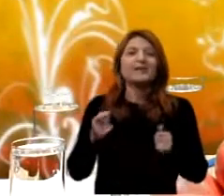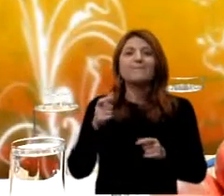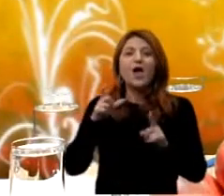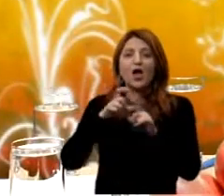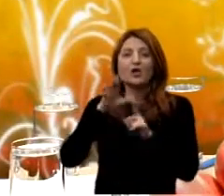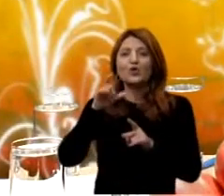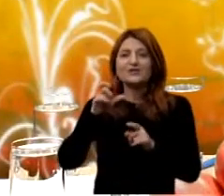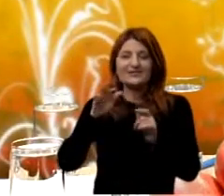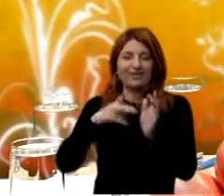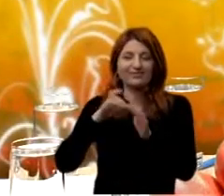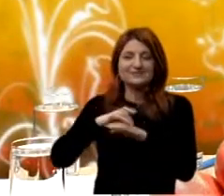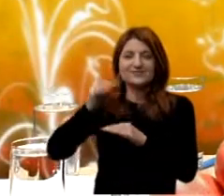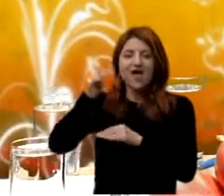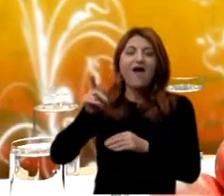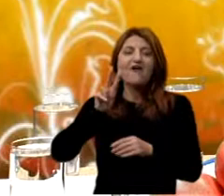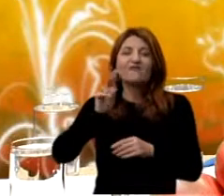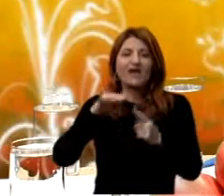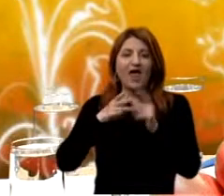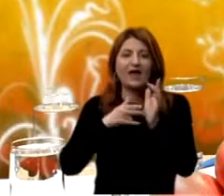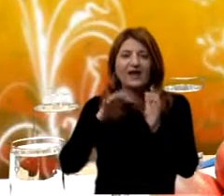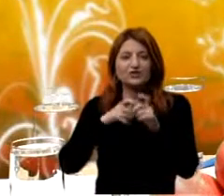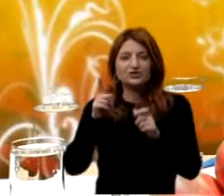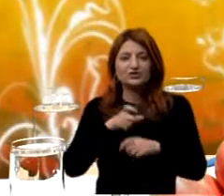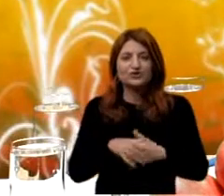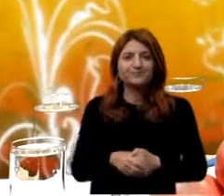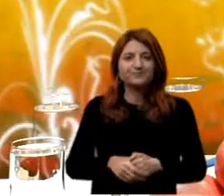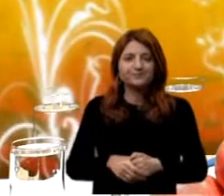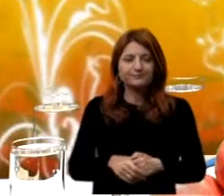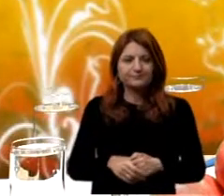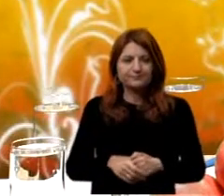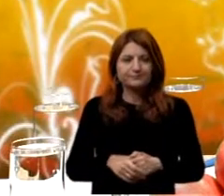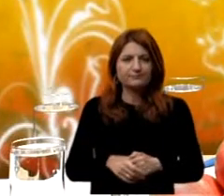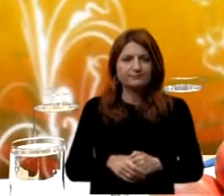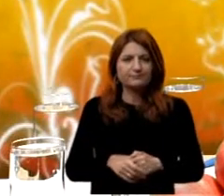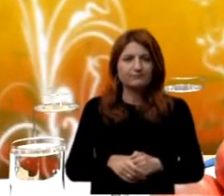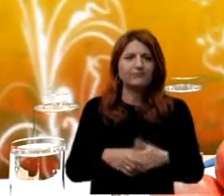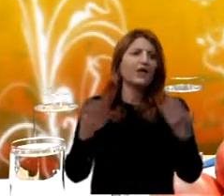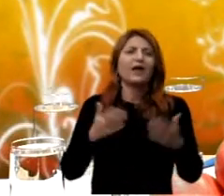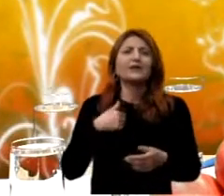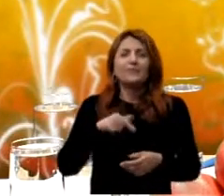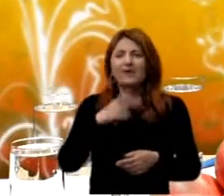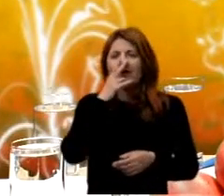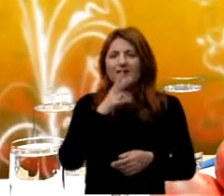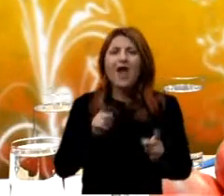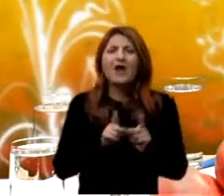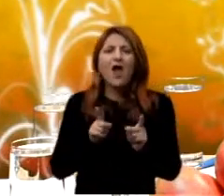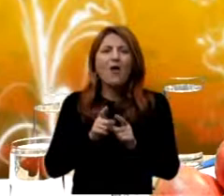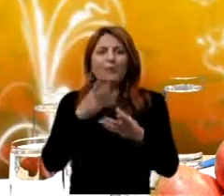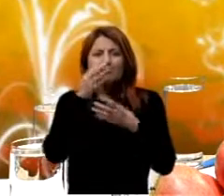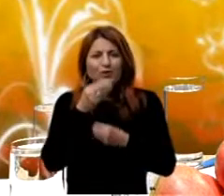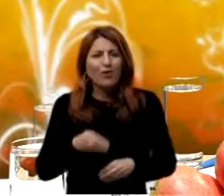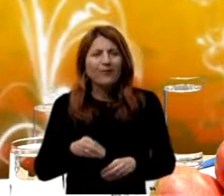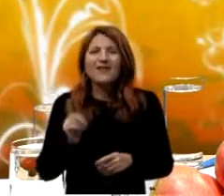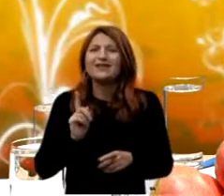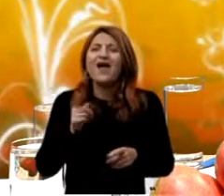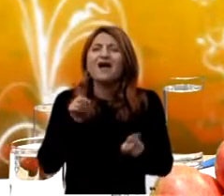docentici Vranešić malo prostora, jer kada mi gledamo u stvari kako, neću reći propada, ali kako se mijenja